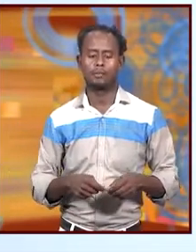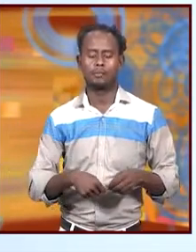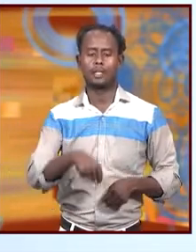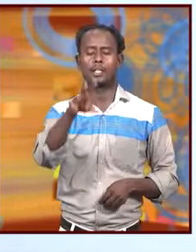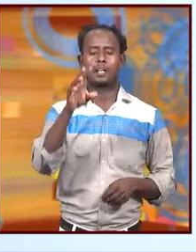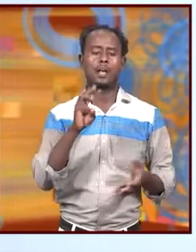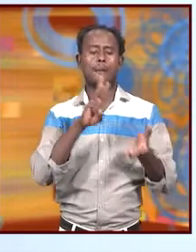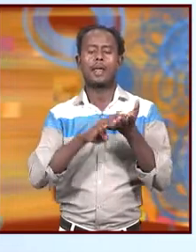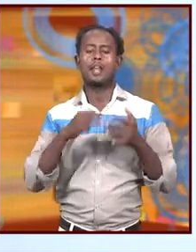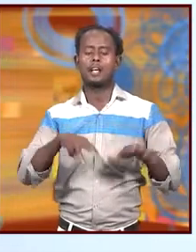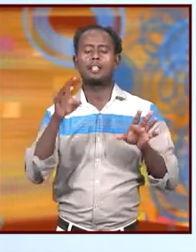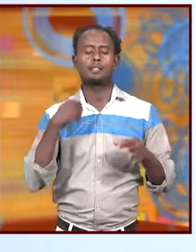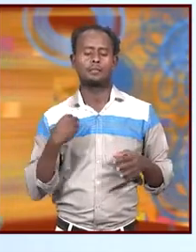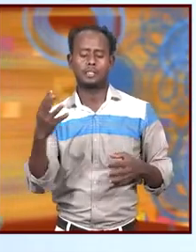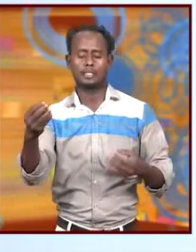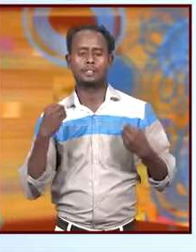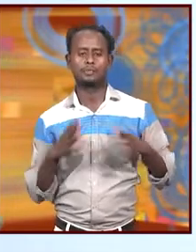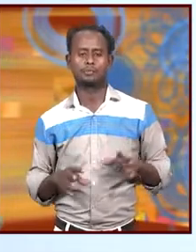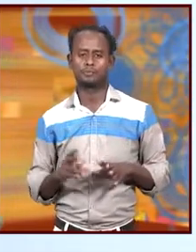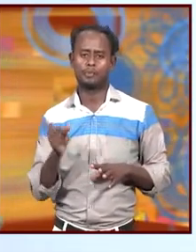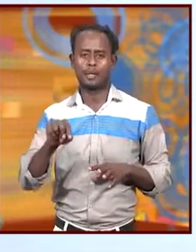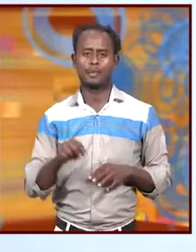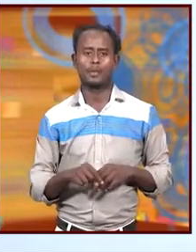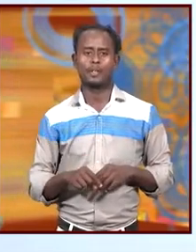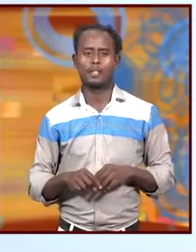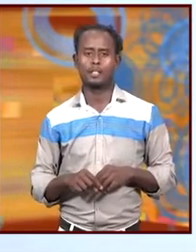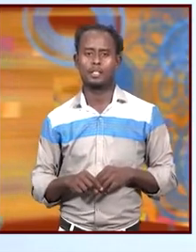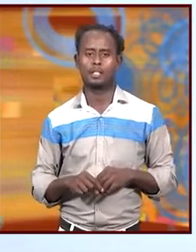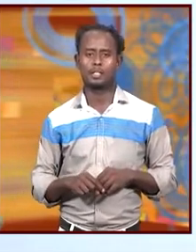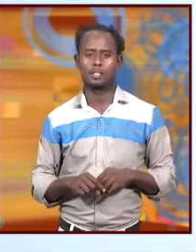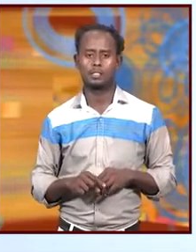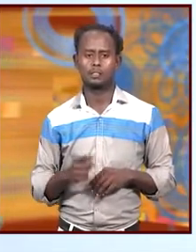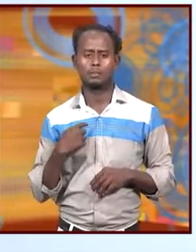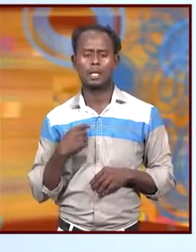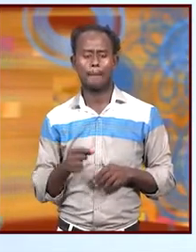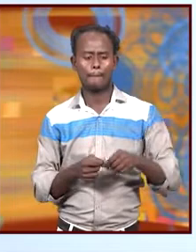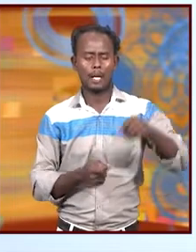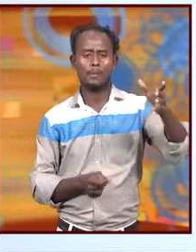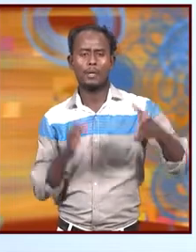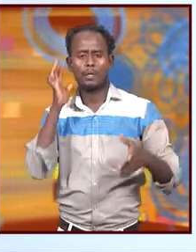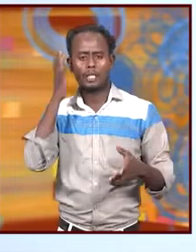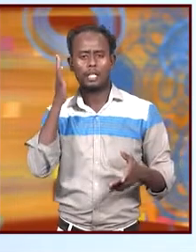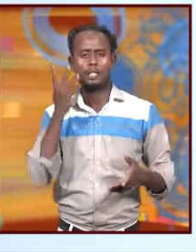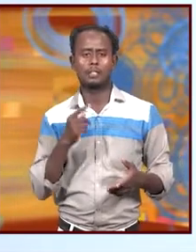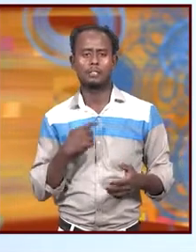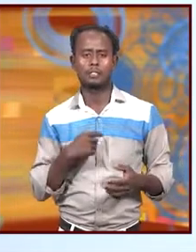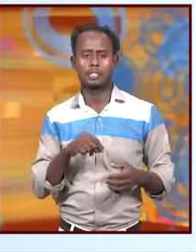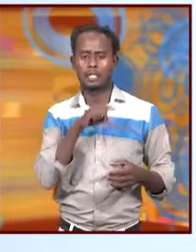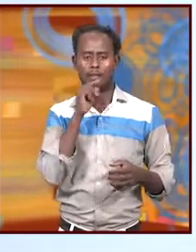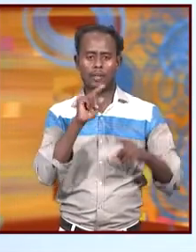43 மீட்டராக கிடைக்கிறது. மேலும் கேட்கப்பட்டது பரப்பளவு. செவ்வக